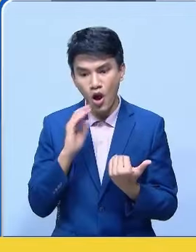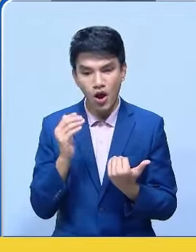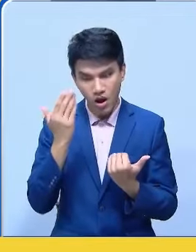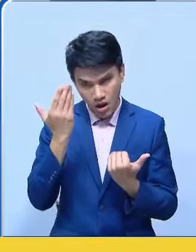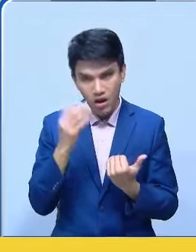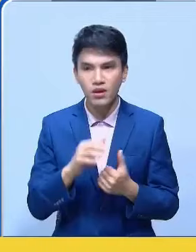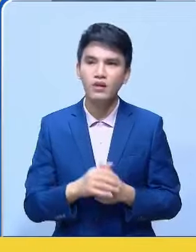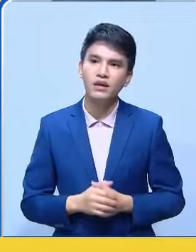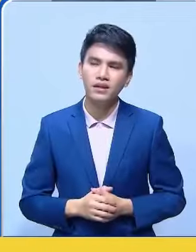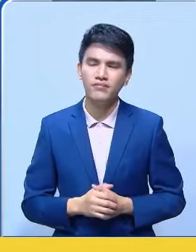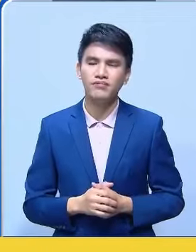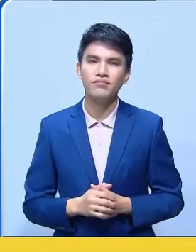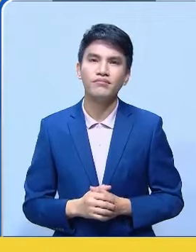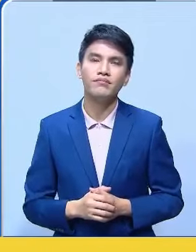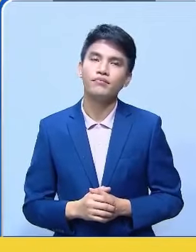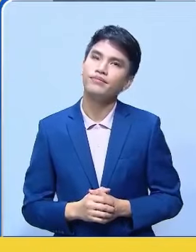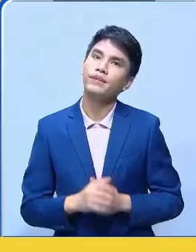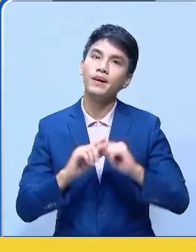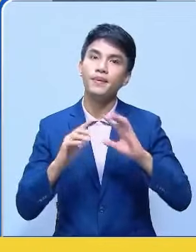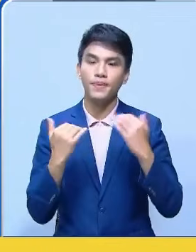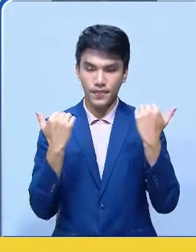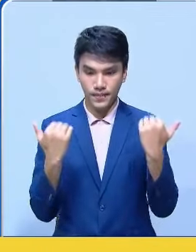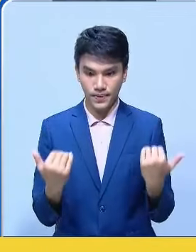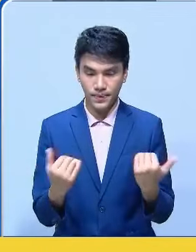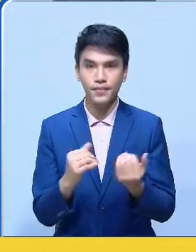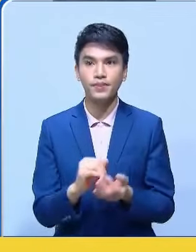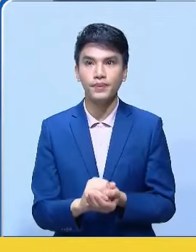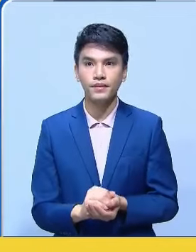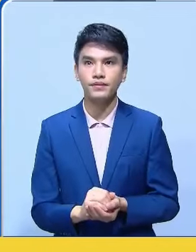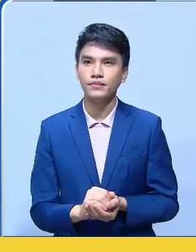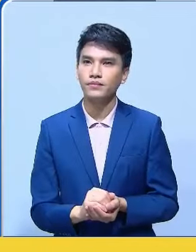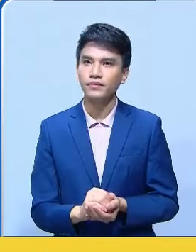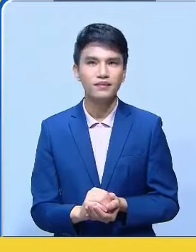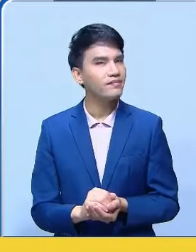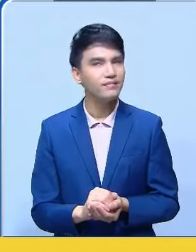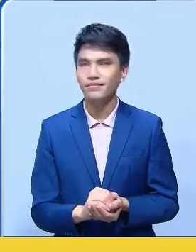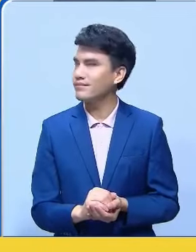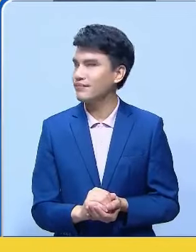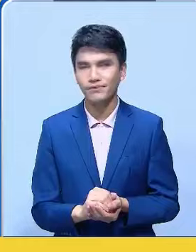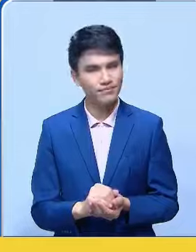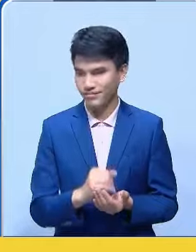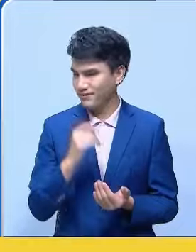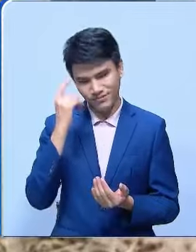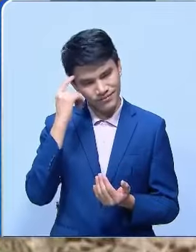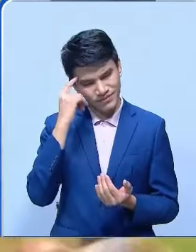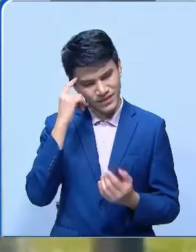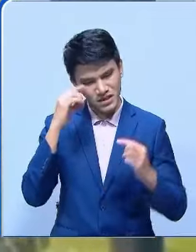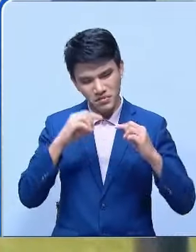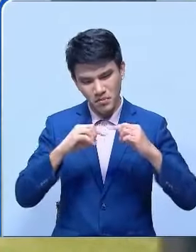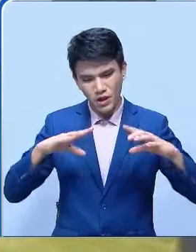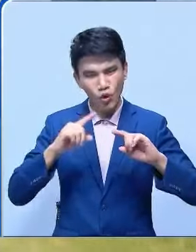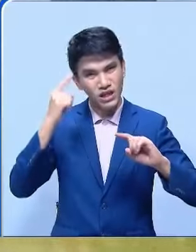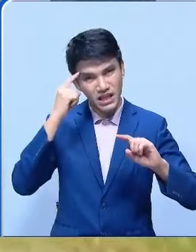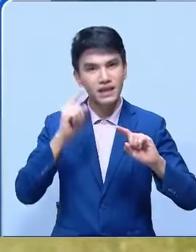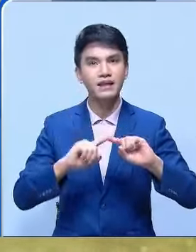าจะให้ดีควรจะเป็นแบบนั้นแต่ว่าเบื้องต้นเนี่ยเพราะว่าใหคือต่างคนต่างก็มีมุมมองของตัวเองอะนะคะแต่ว่าตำร